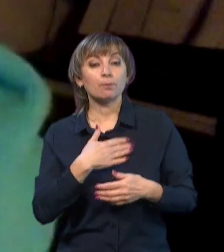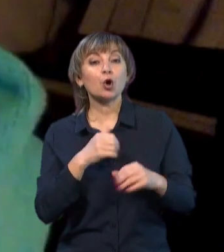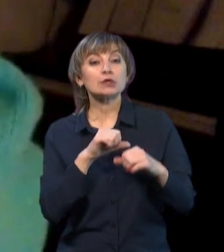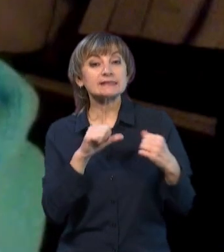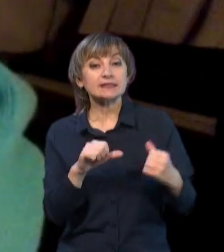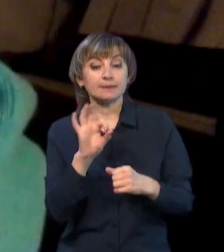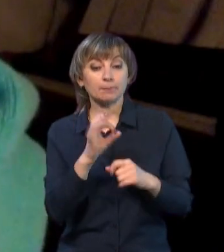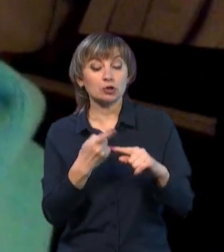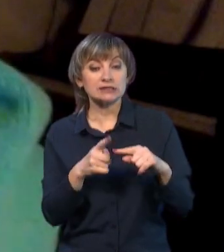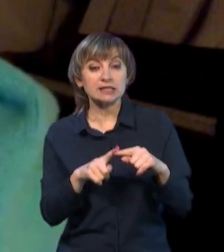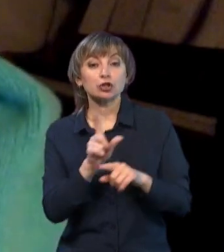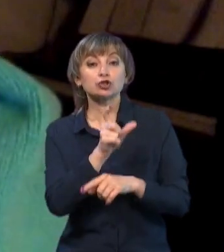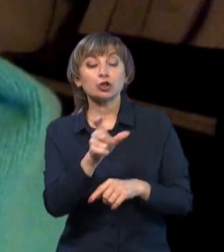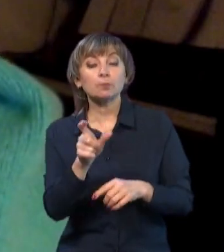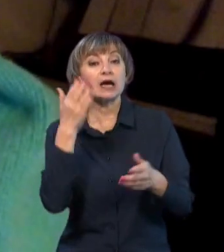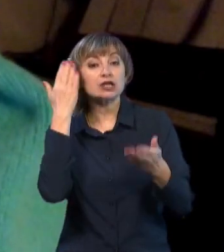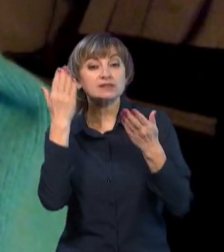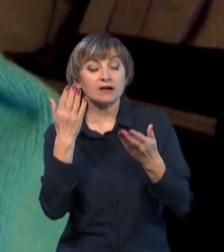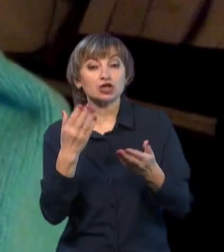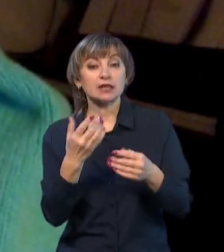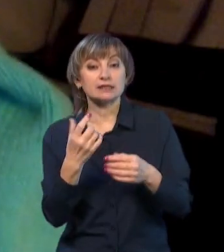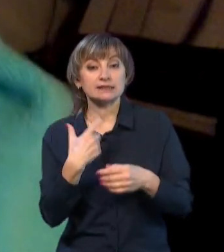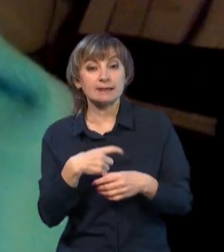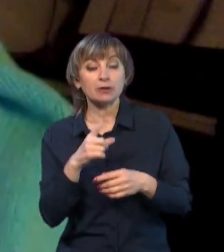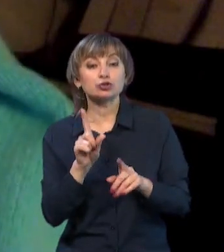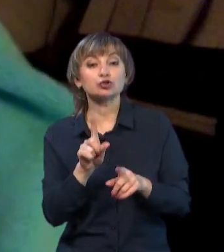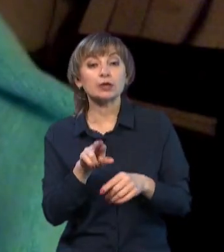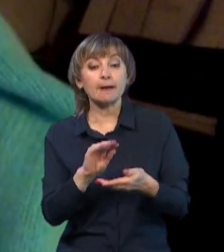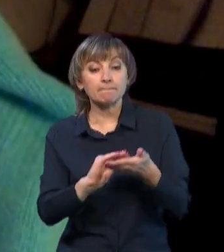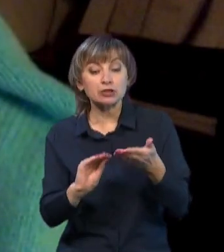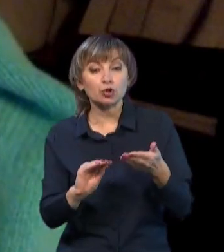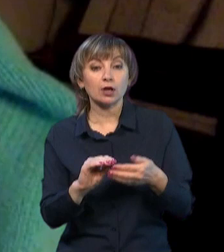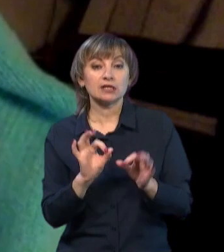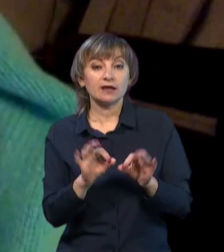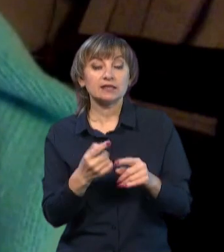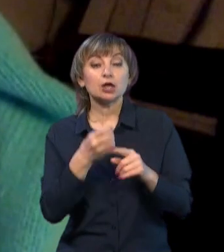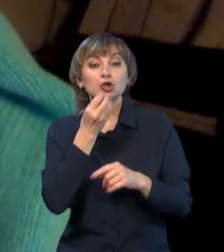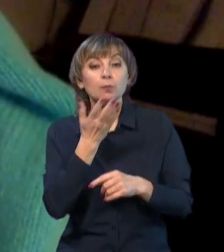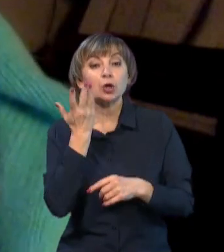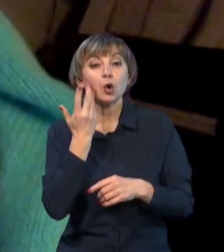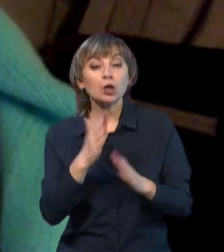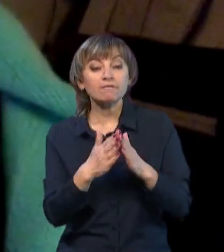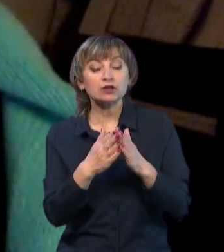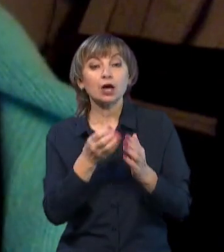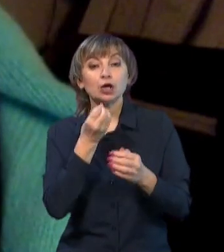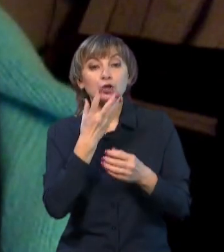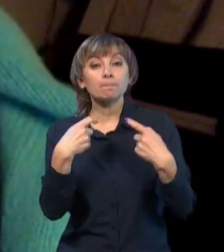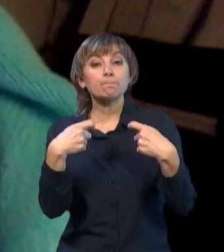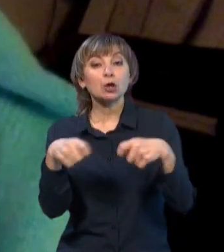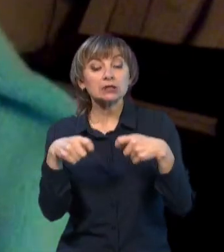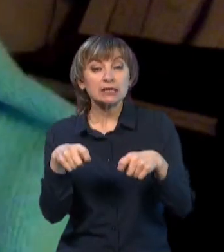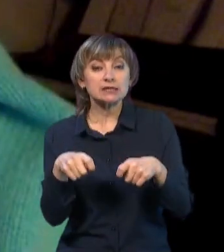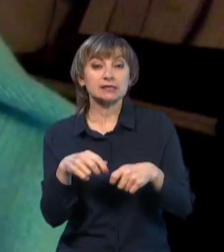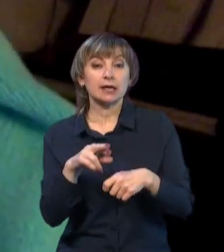щоб люди розважали себе тим, що я пишу. Так? А звичайно ж, це добре, коли вона добре продається. Я